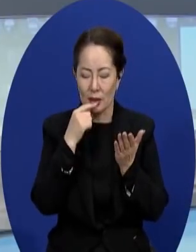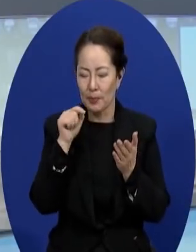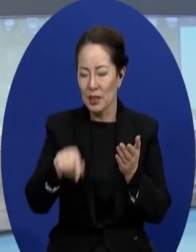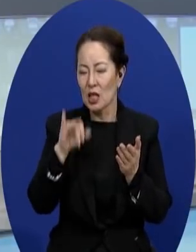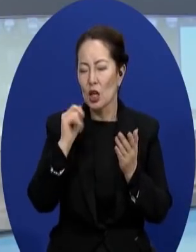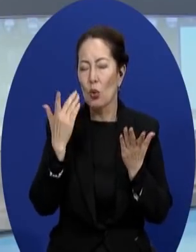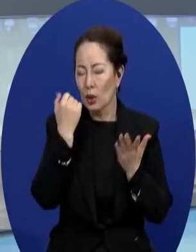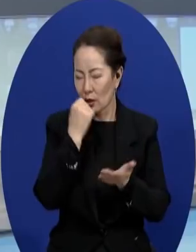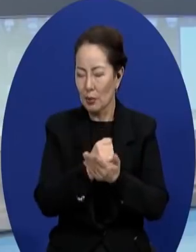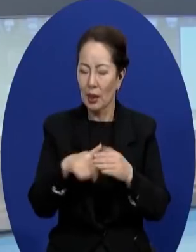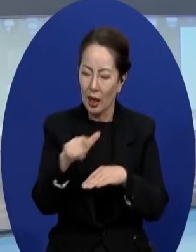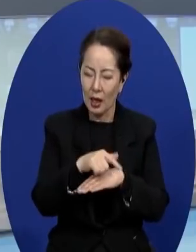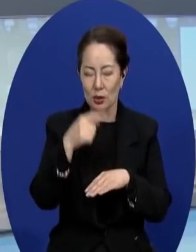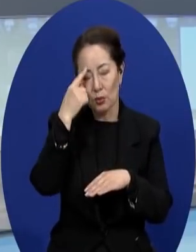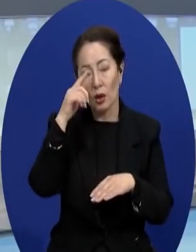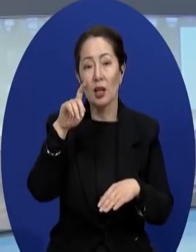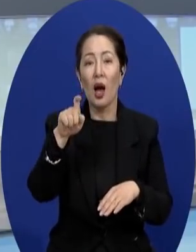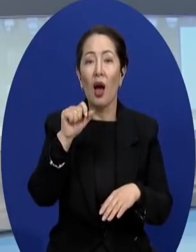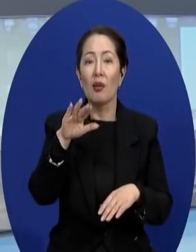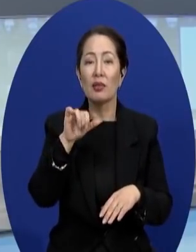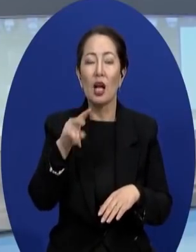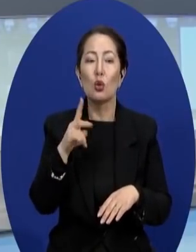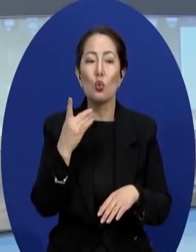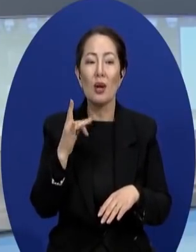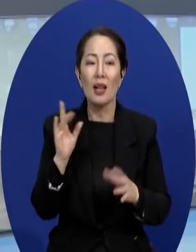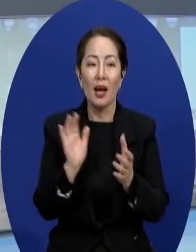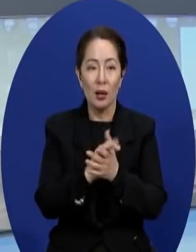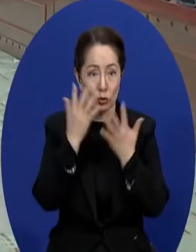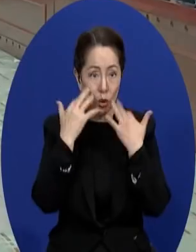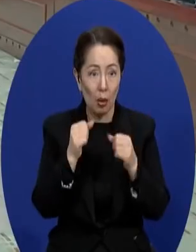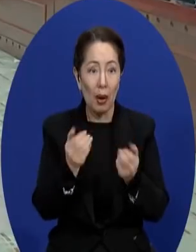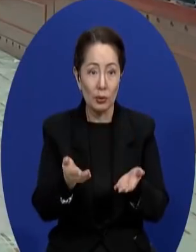хурлын намын газар Монголын хэвлэлийн хүрээлэн хамтран зохион байгууллаа.